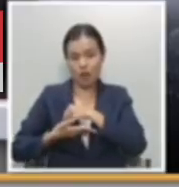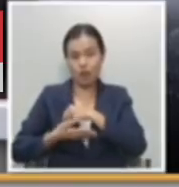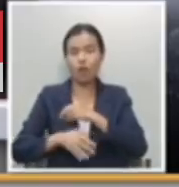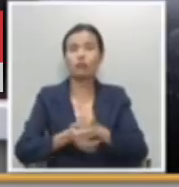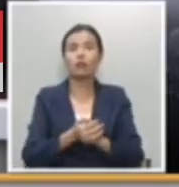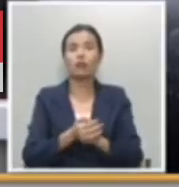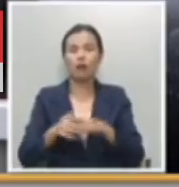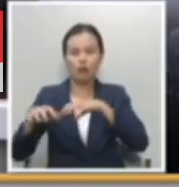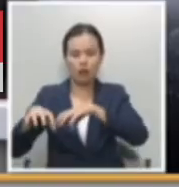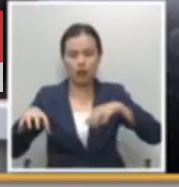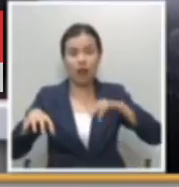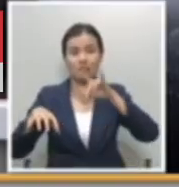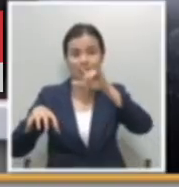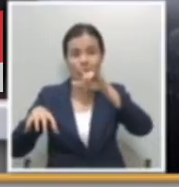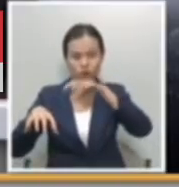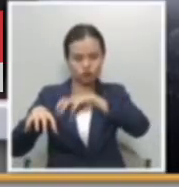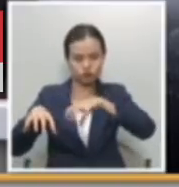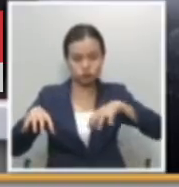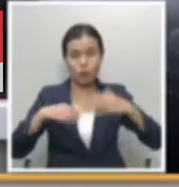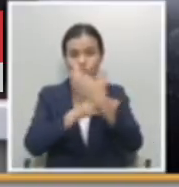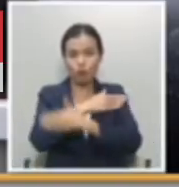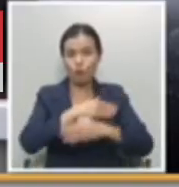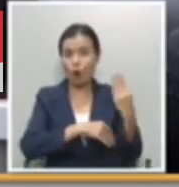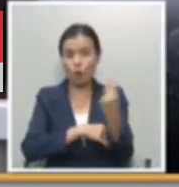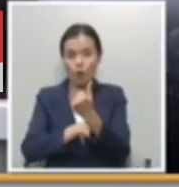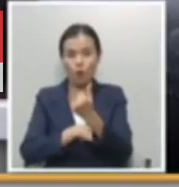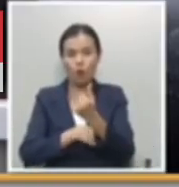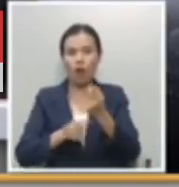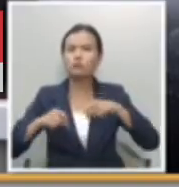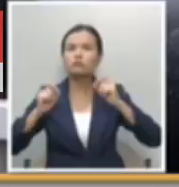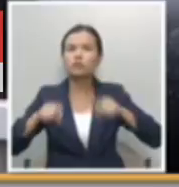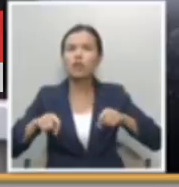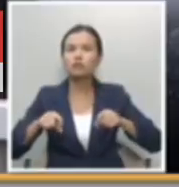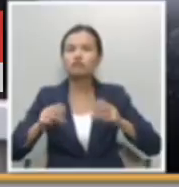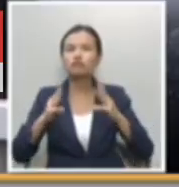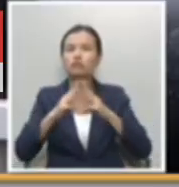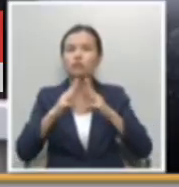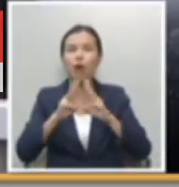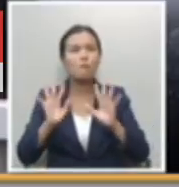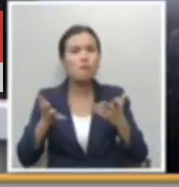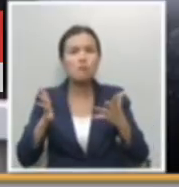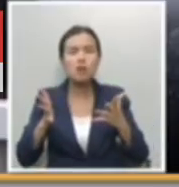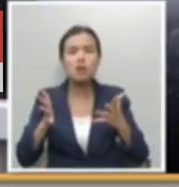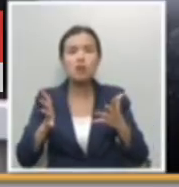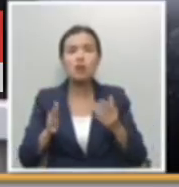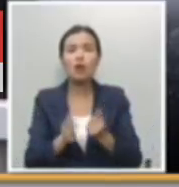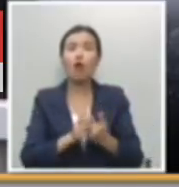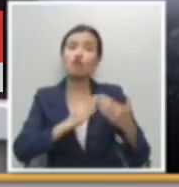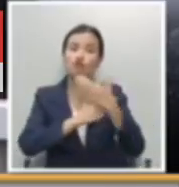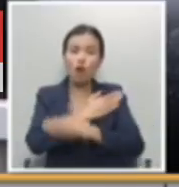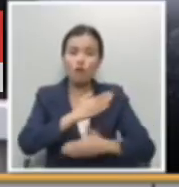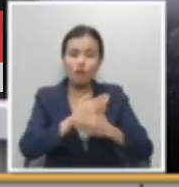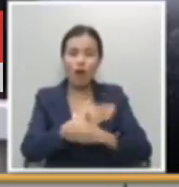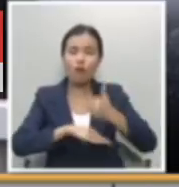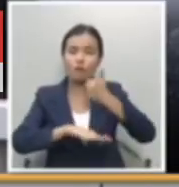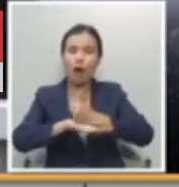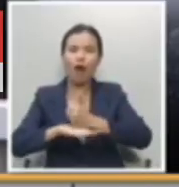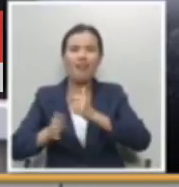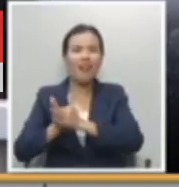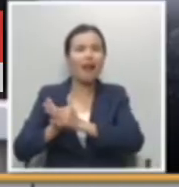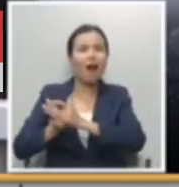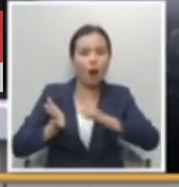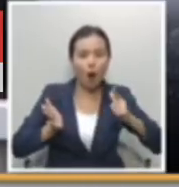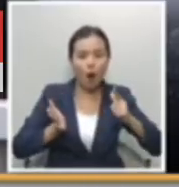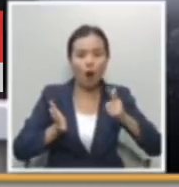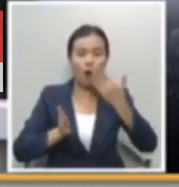ามบินมันเกิดอะไรขึ้นพี่น้องทราบไหมครับทำไมไม่ยอมเซ็นสัญญาสักทีทำไมบอร์ดรถไฟต้องลาออกทำไ